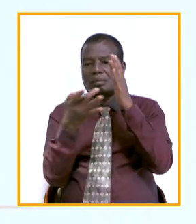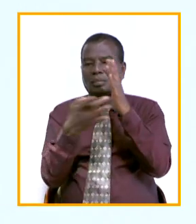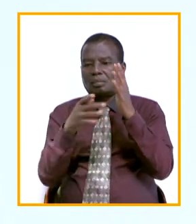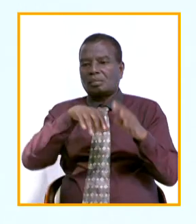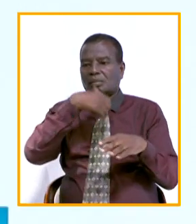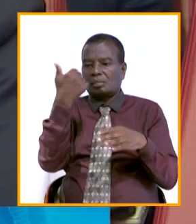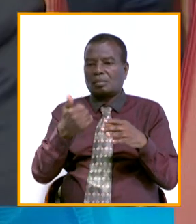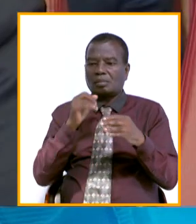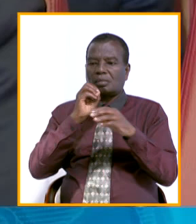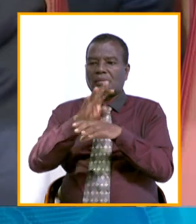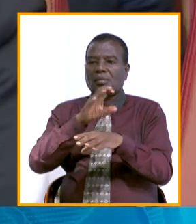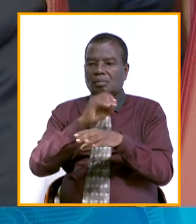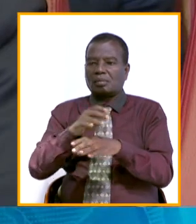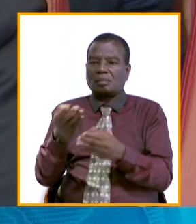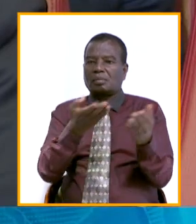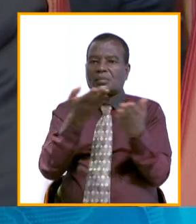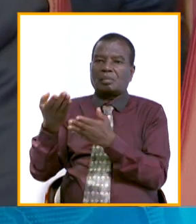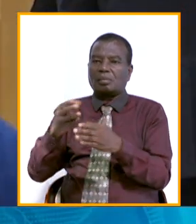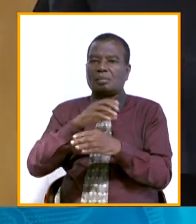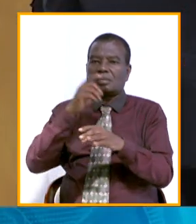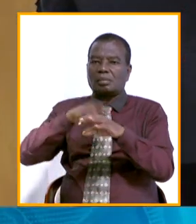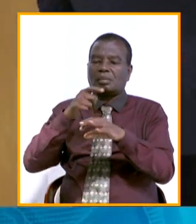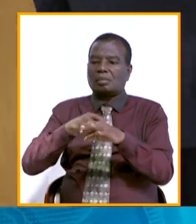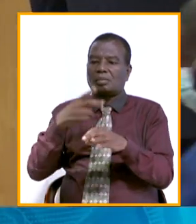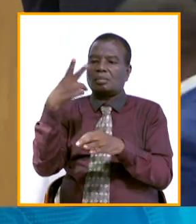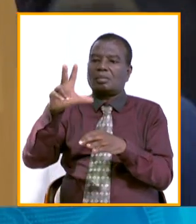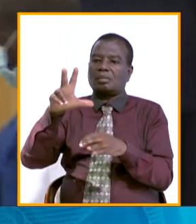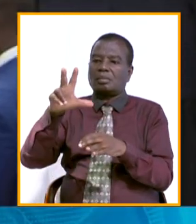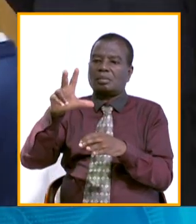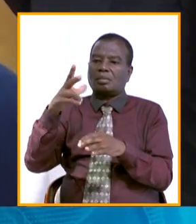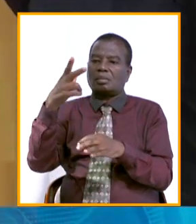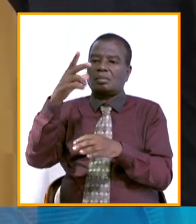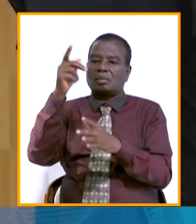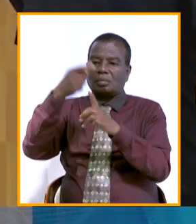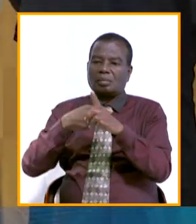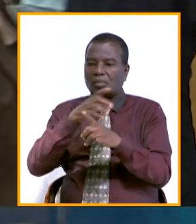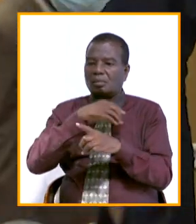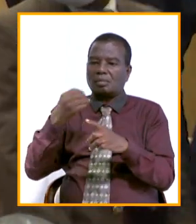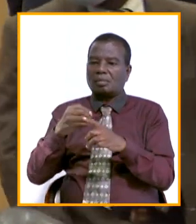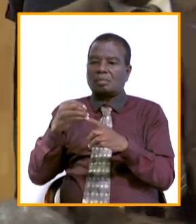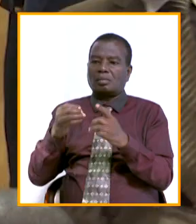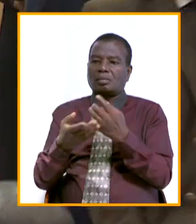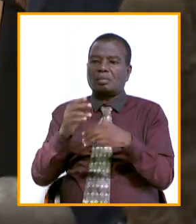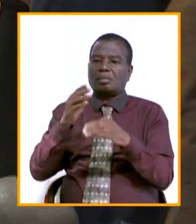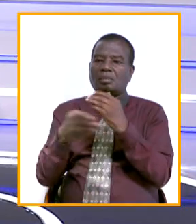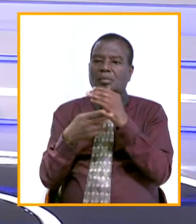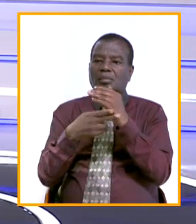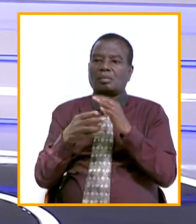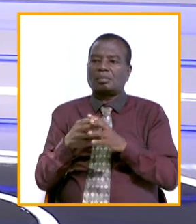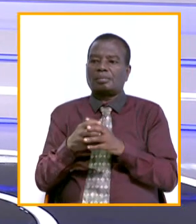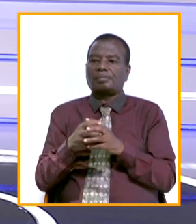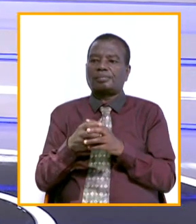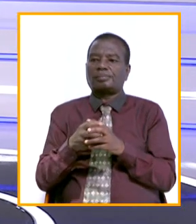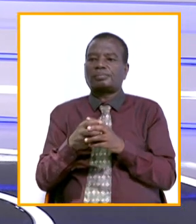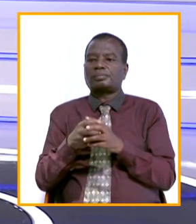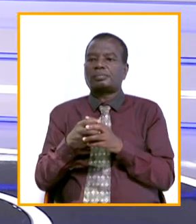Autre recommandation, celle de ramener un délai raisonnable de 3 mois le temps d'exécution des projets pris en compte par la banque.